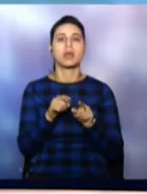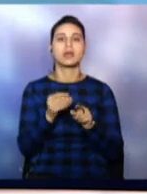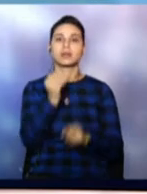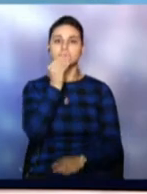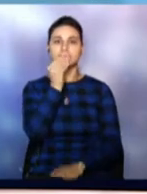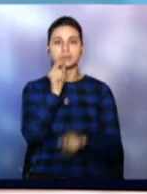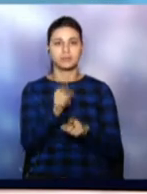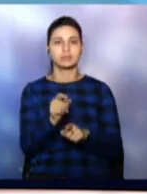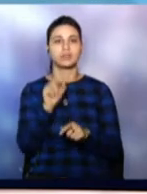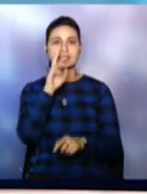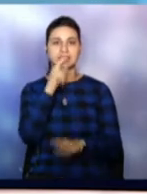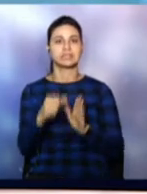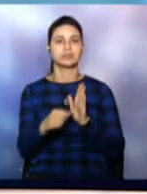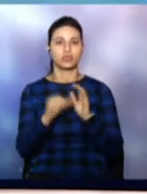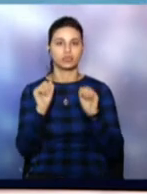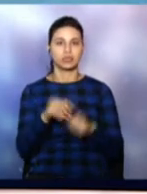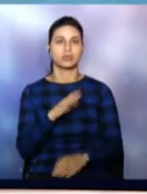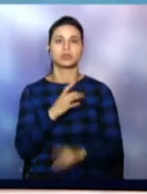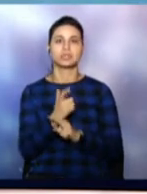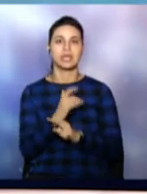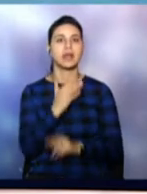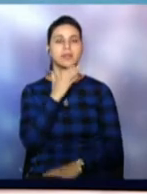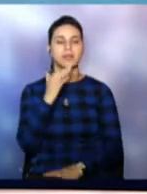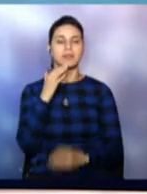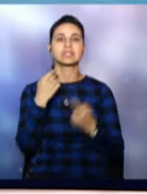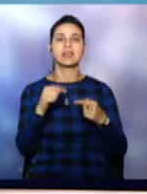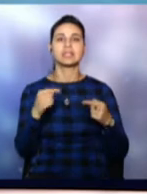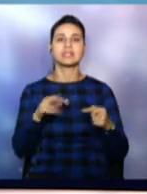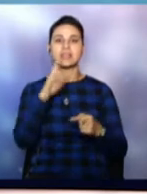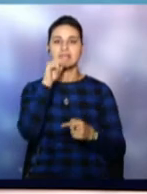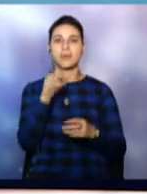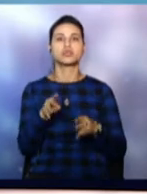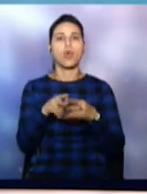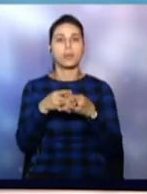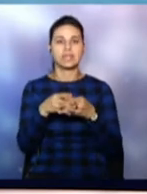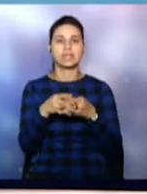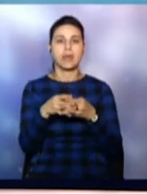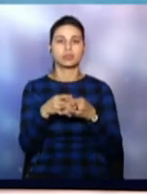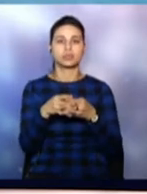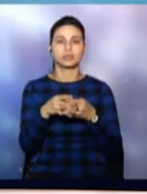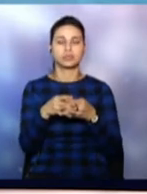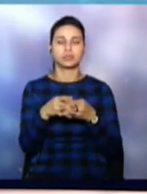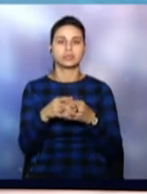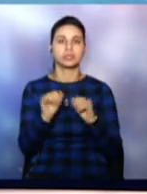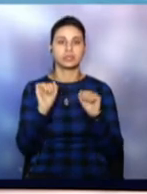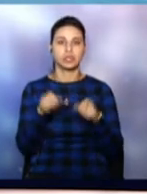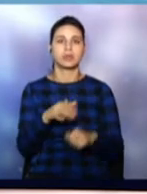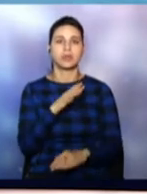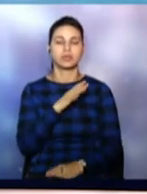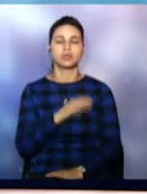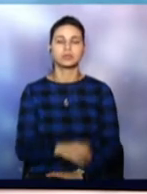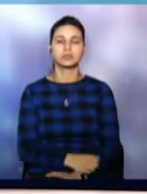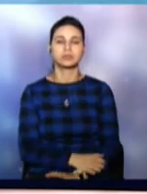საკვები პროდუქტისა არის მედიკამენტი და ძალიან ბევრ სხვადასხვა მედიკამენტში კომბინირებულ შემთხვევებში